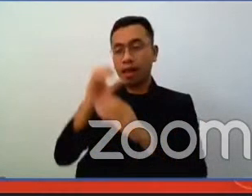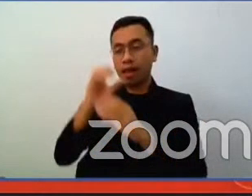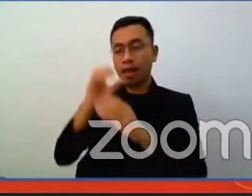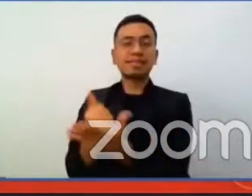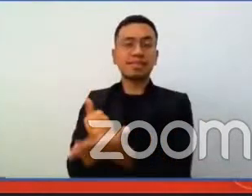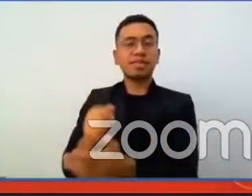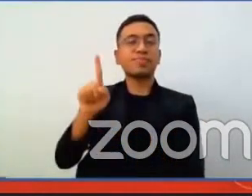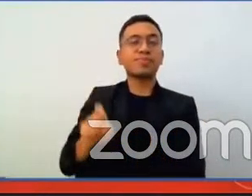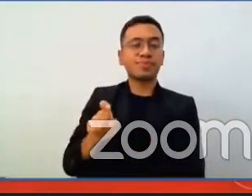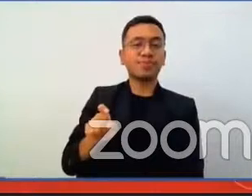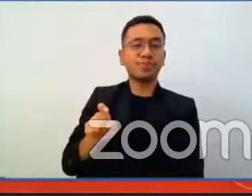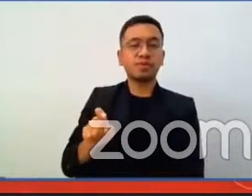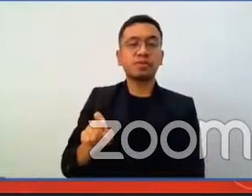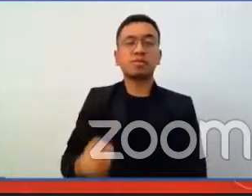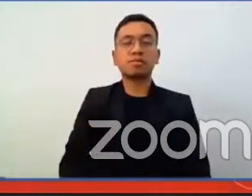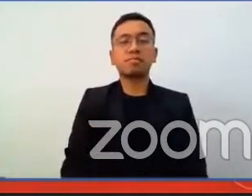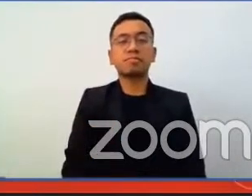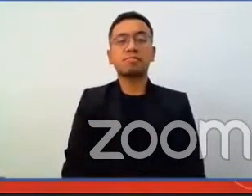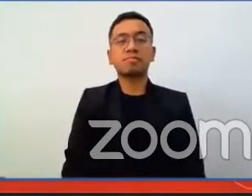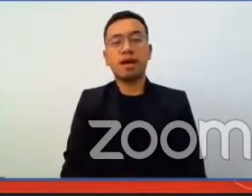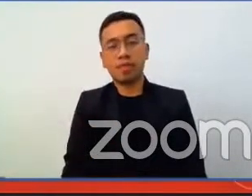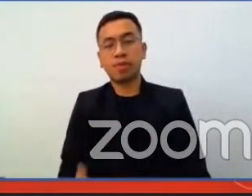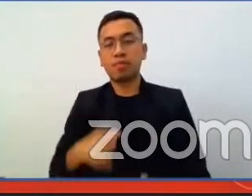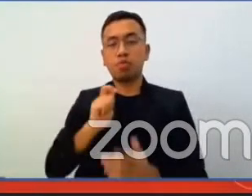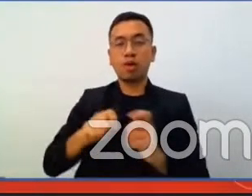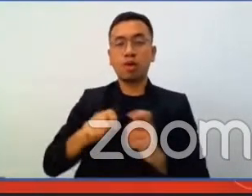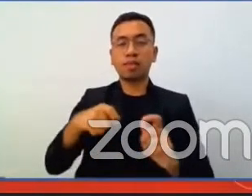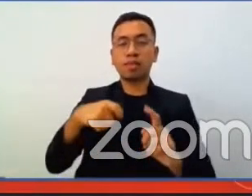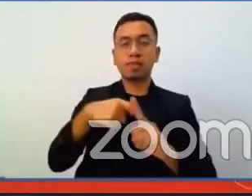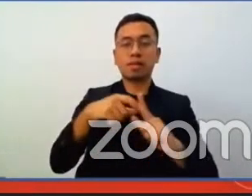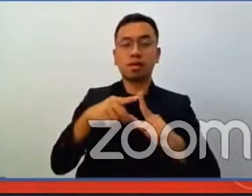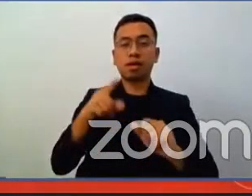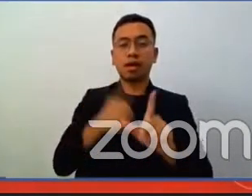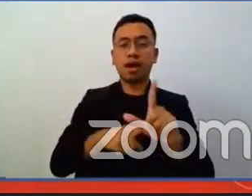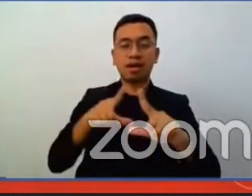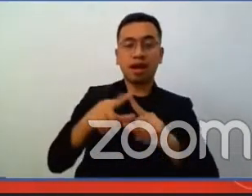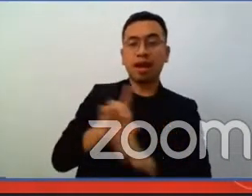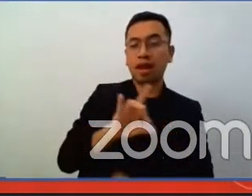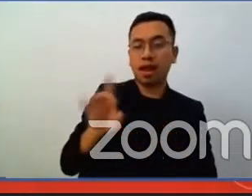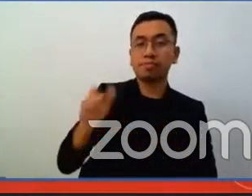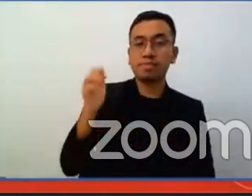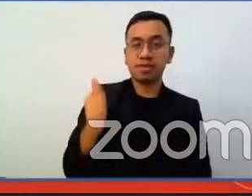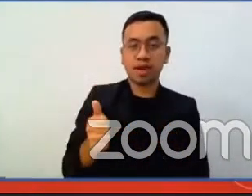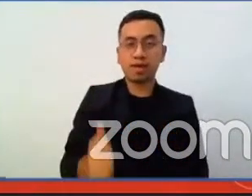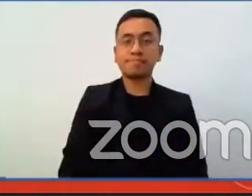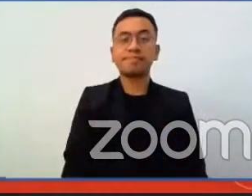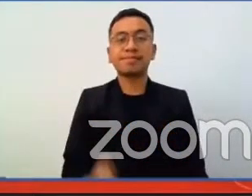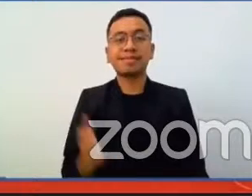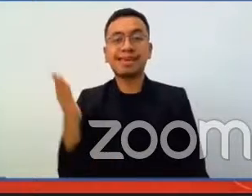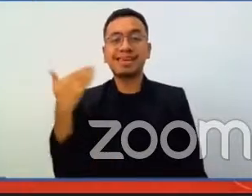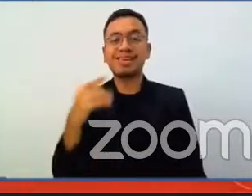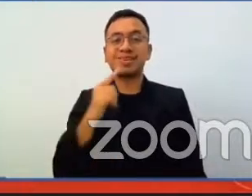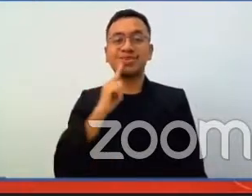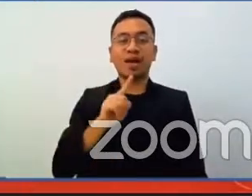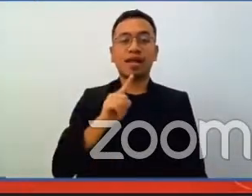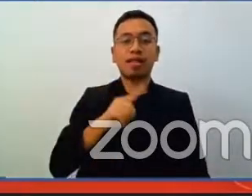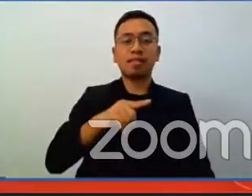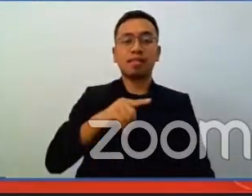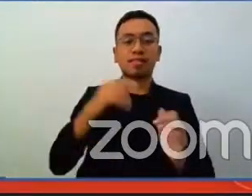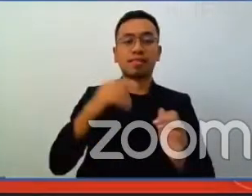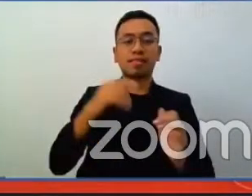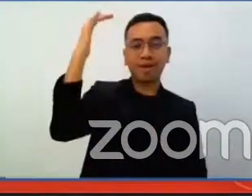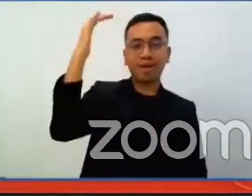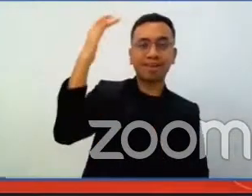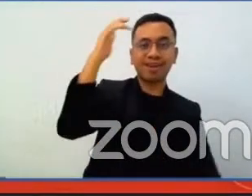lab-lab serius, lab yang benar, lab-lab karya, pemutan karya, membuat virtual lab tadi yang teori konsep tadi